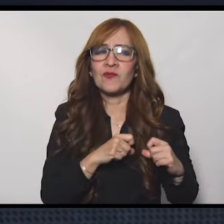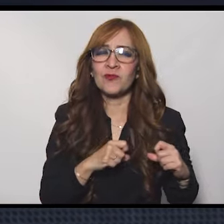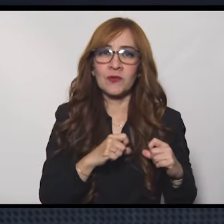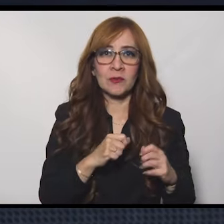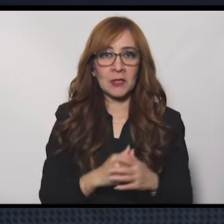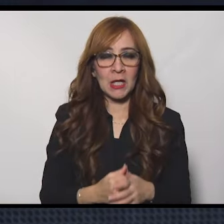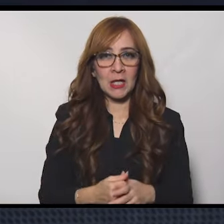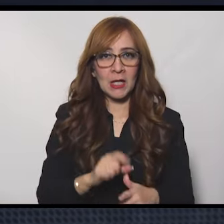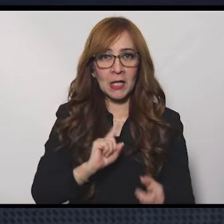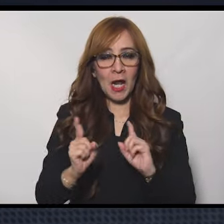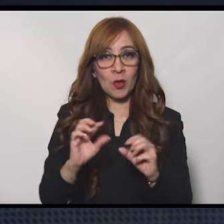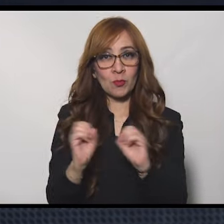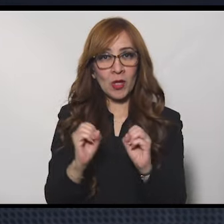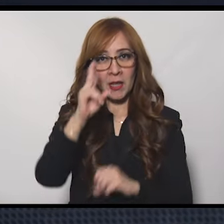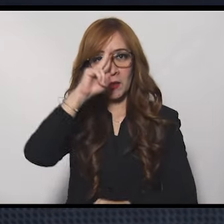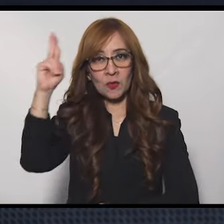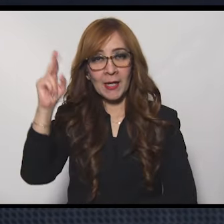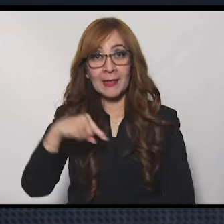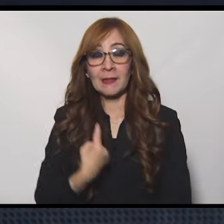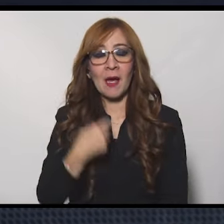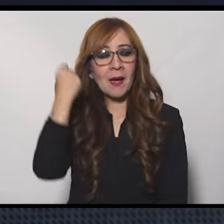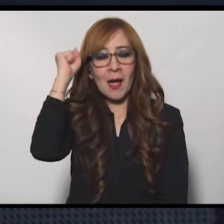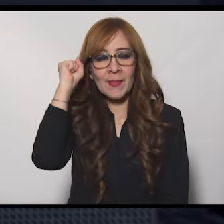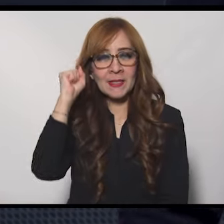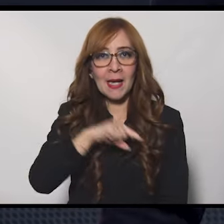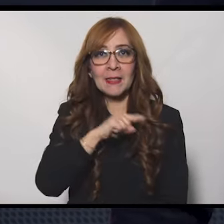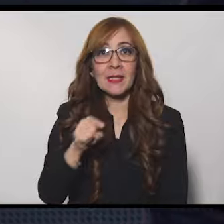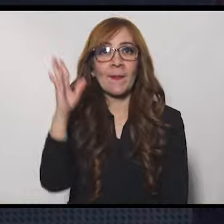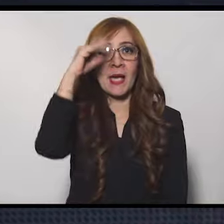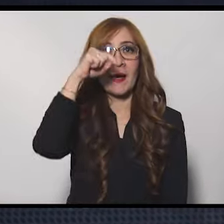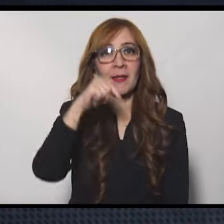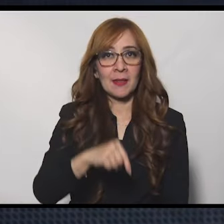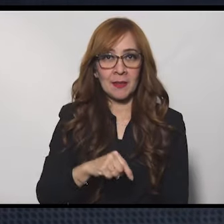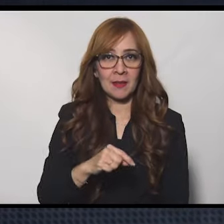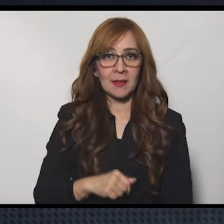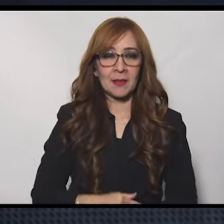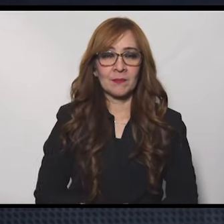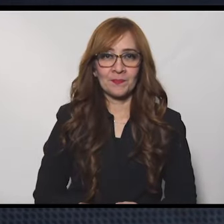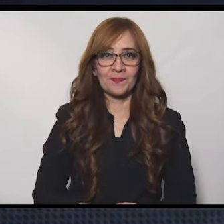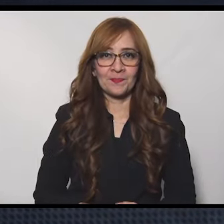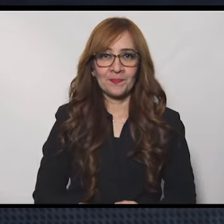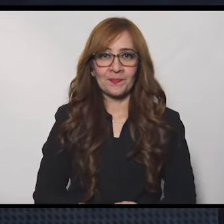Kalau bukan karena Tuhan, kita gak mungkin bisa ada sampai dengan saat ini.